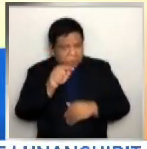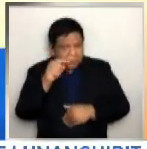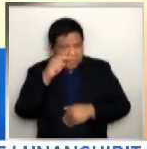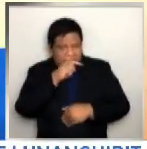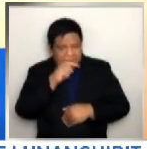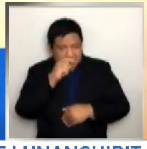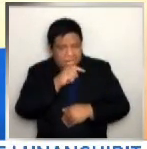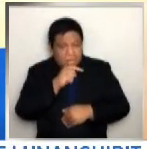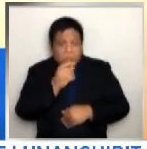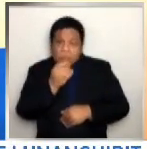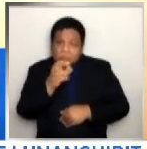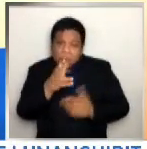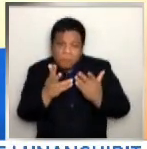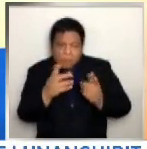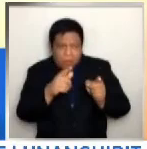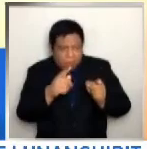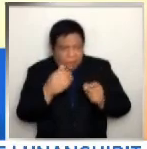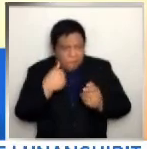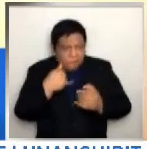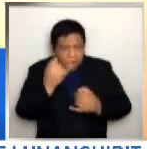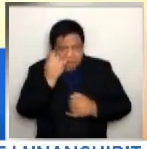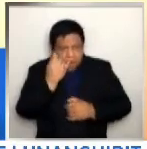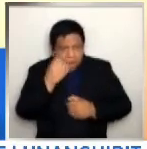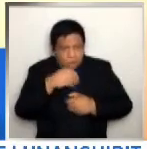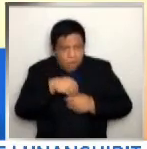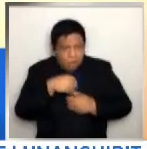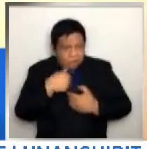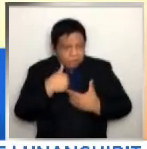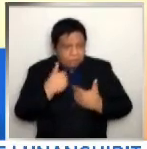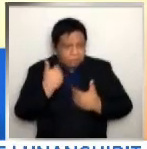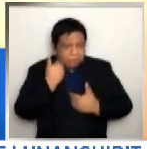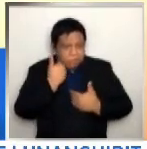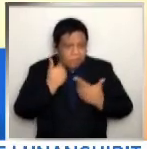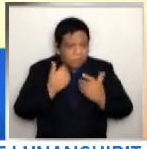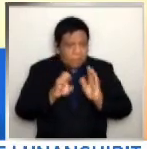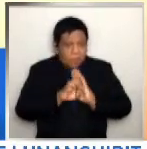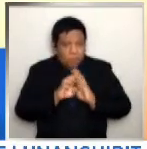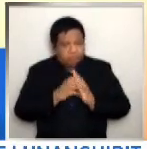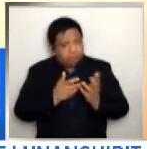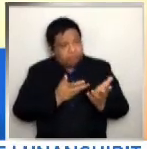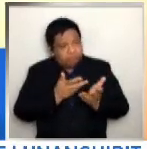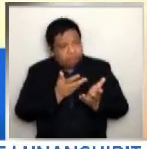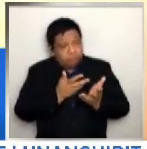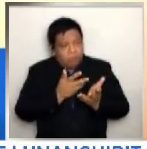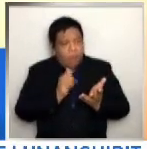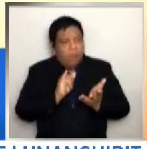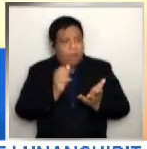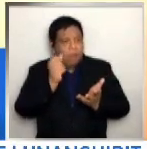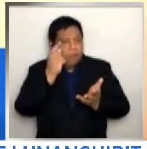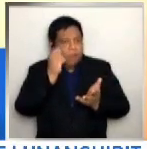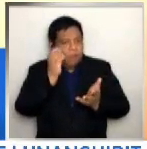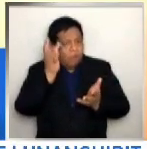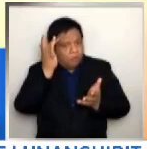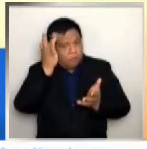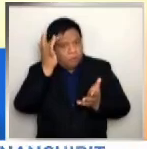na napaka-obvious, dapat ay na-pick up niya just talking to the patient. Sa palagay ko, baka